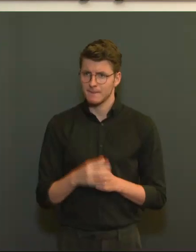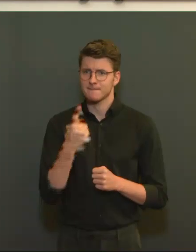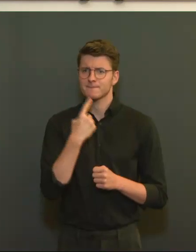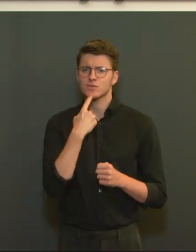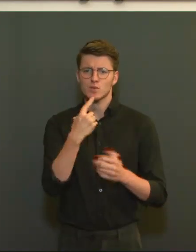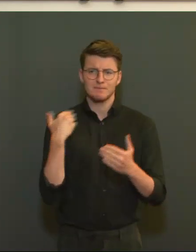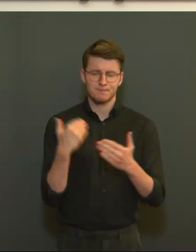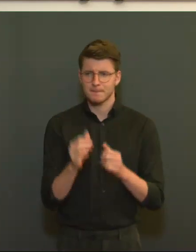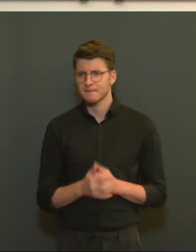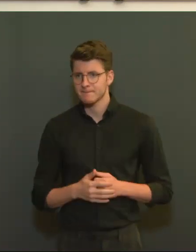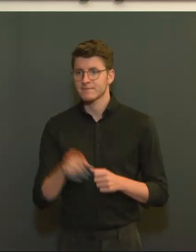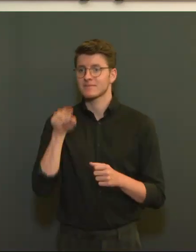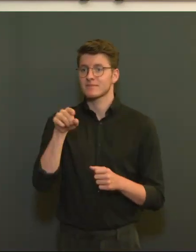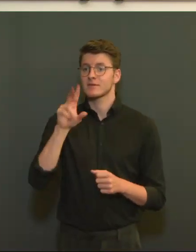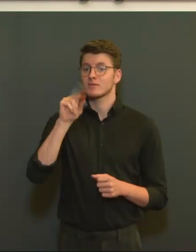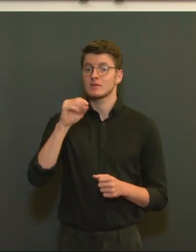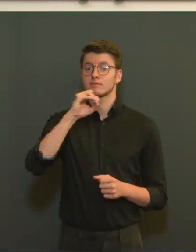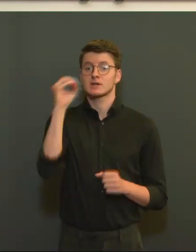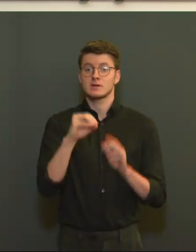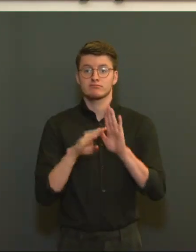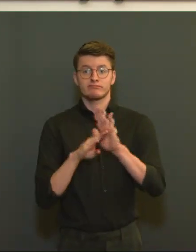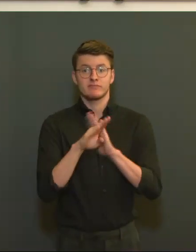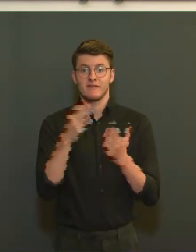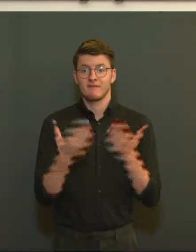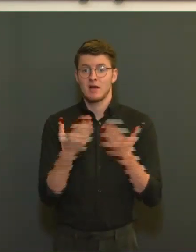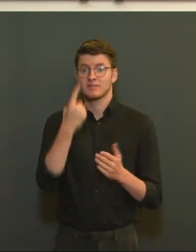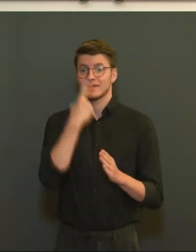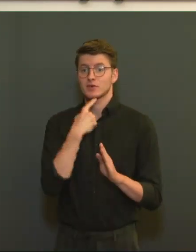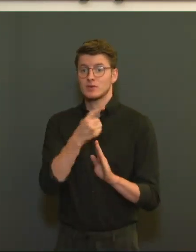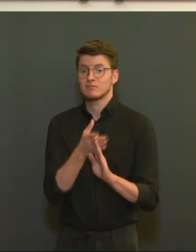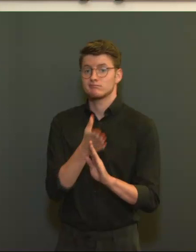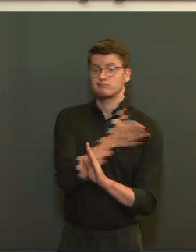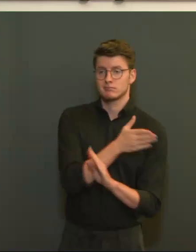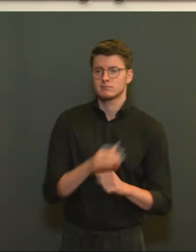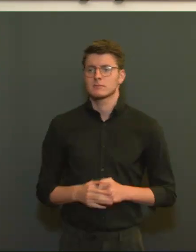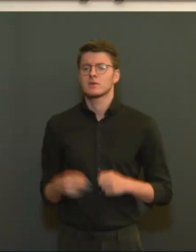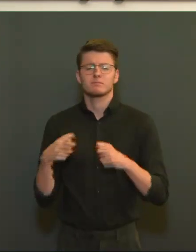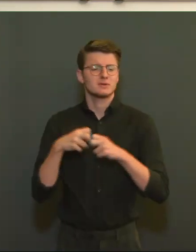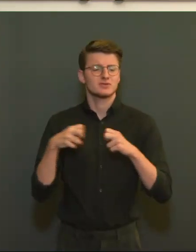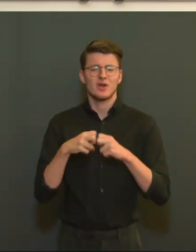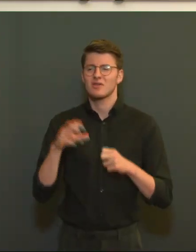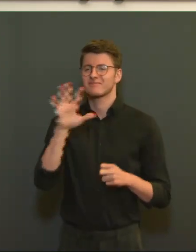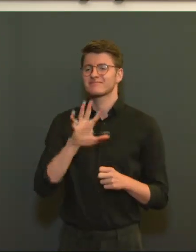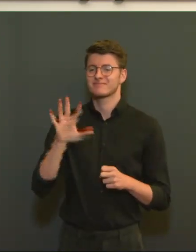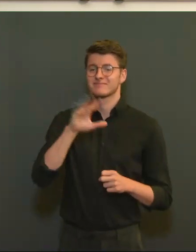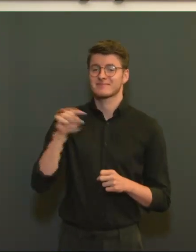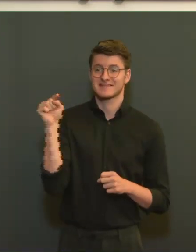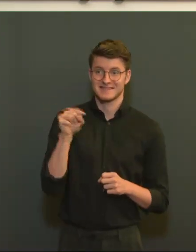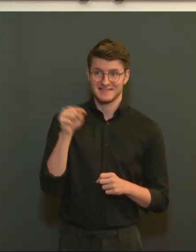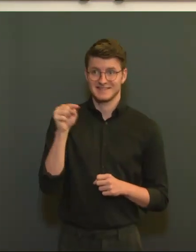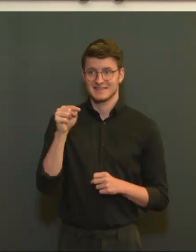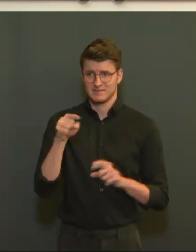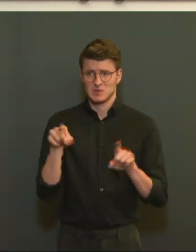20% in vergelijking met de week ervoor. Het Brussels gewest is tegenwoordig ook de regio met het grootst